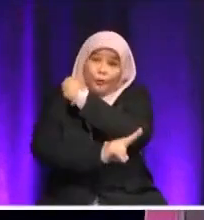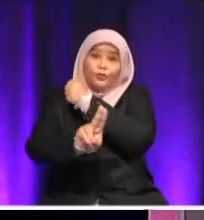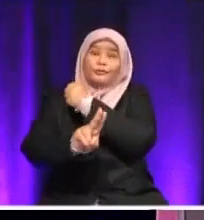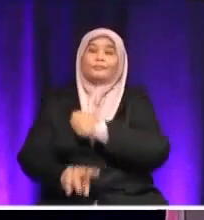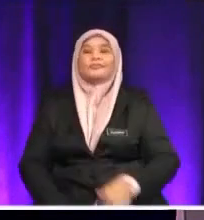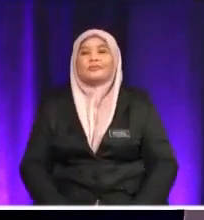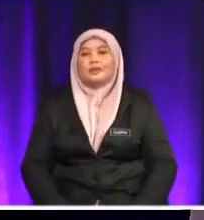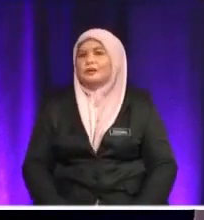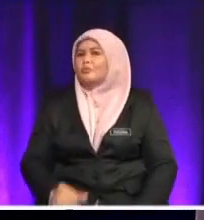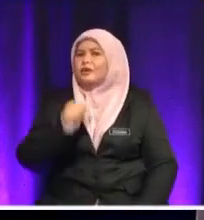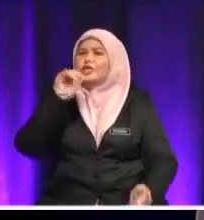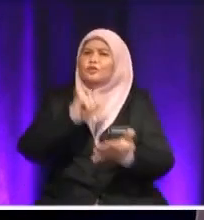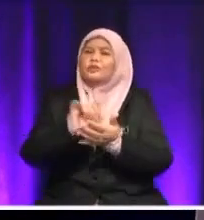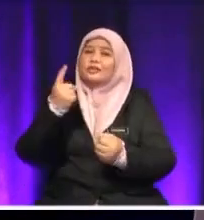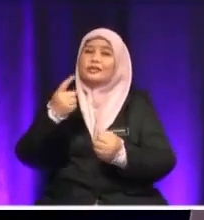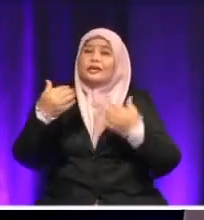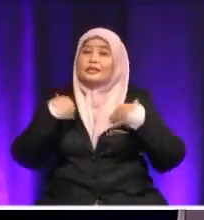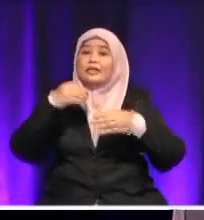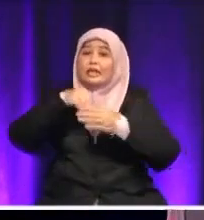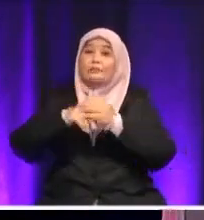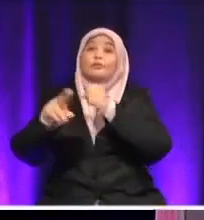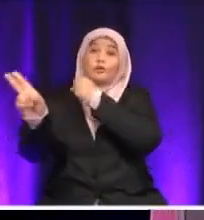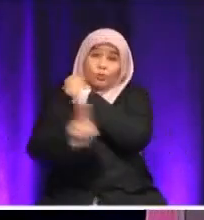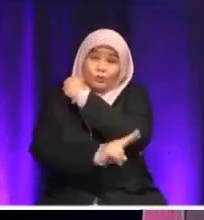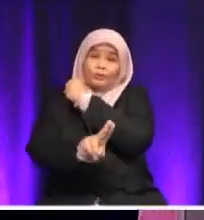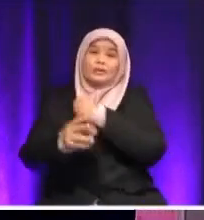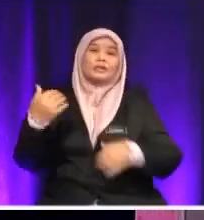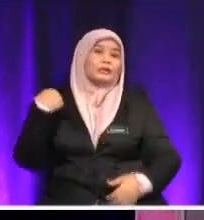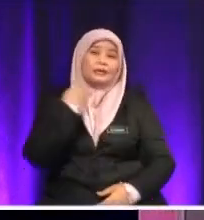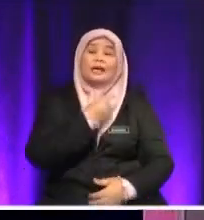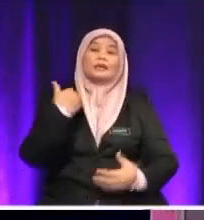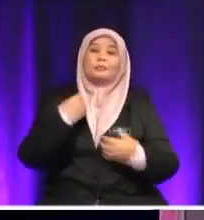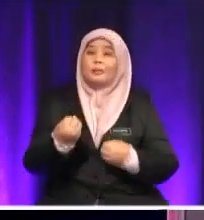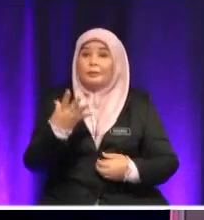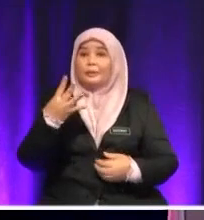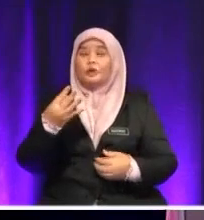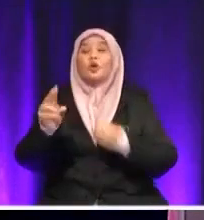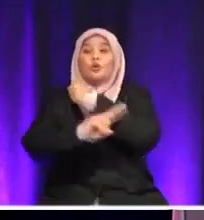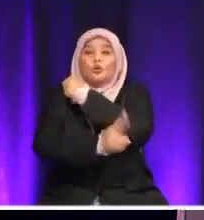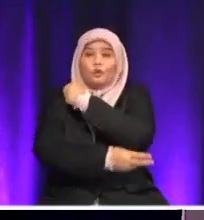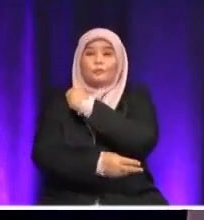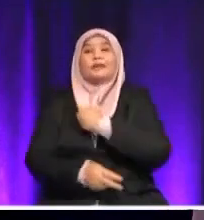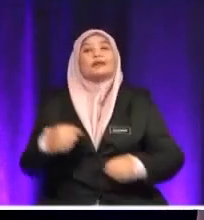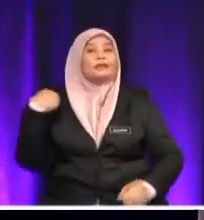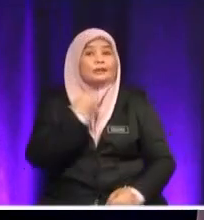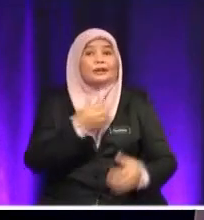sebenarnya hakim, bukan itu sahaja hukuman yang ada dalam hudud. Okay. Kita ada beberapa lagi hukuman, iaitu kita